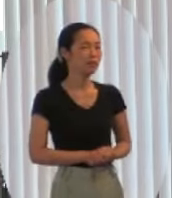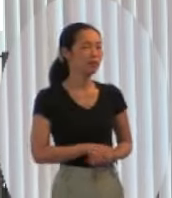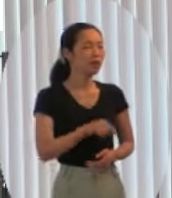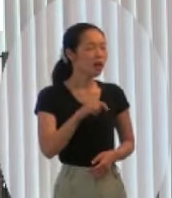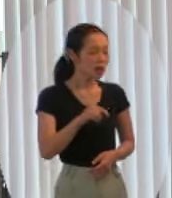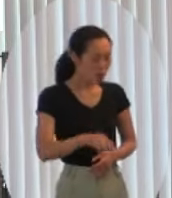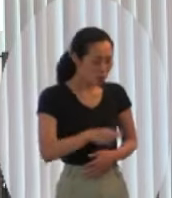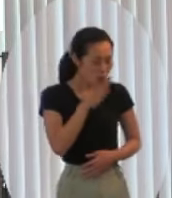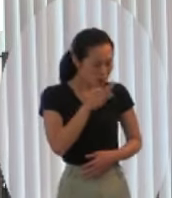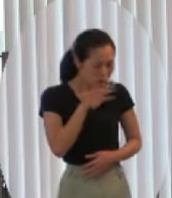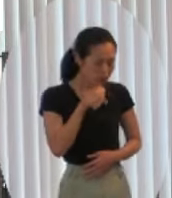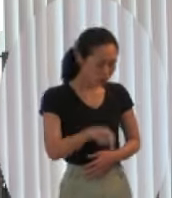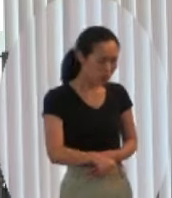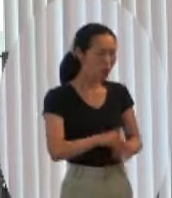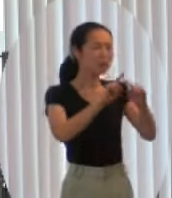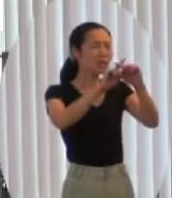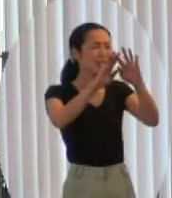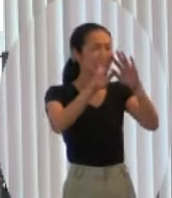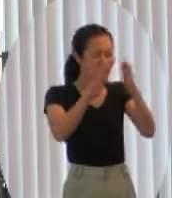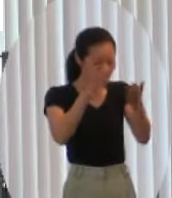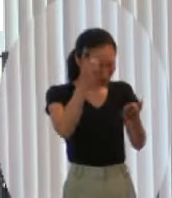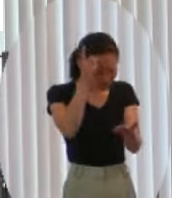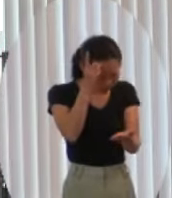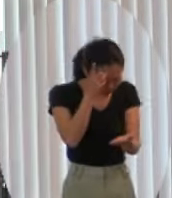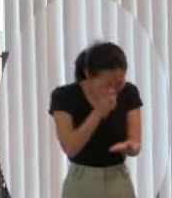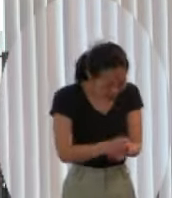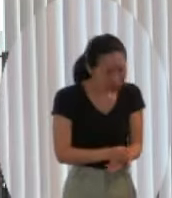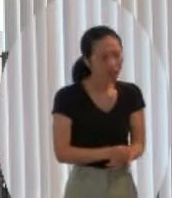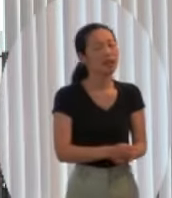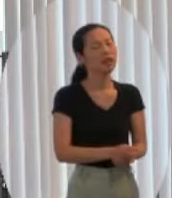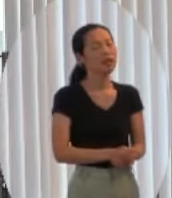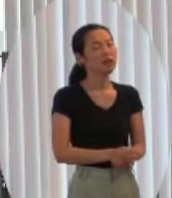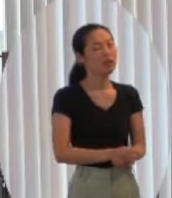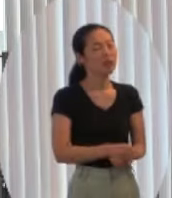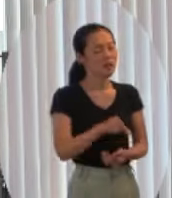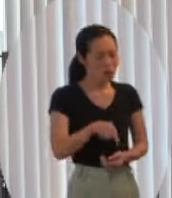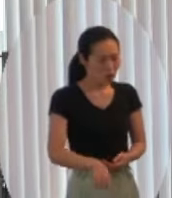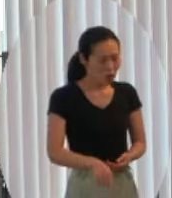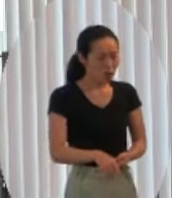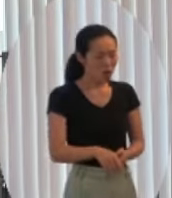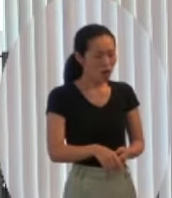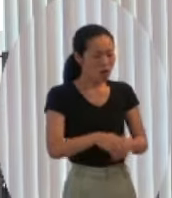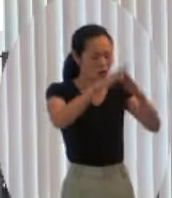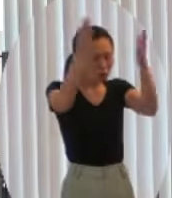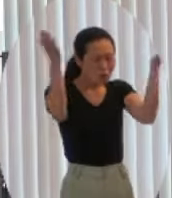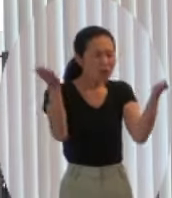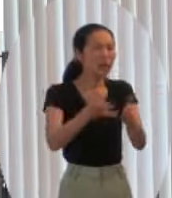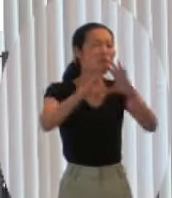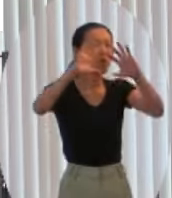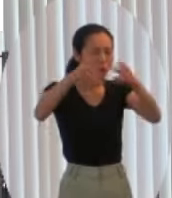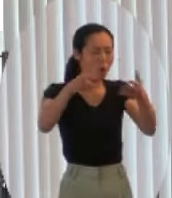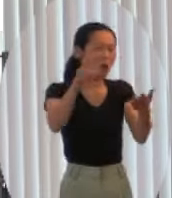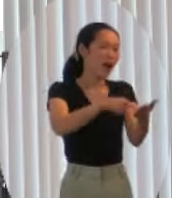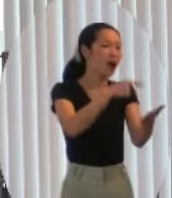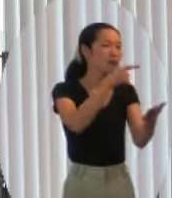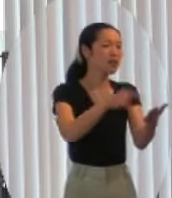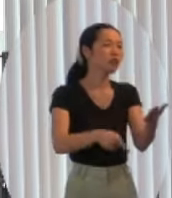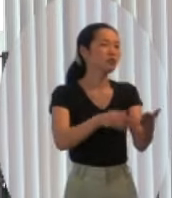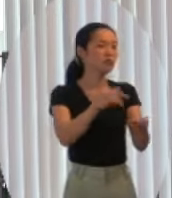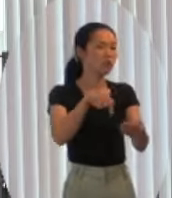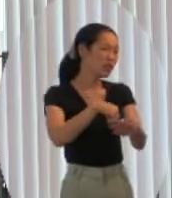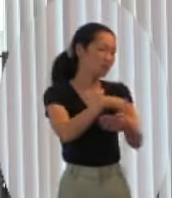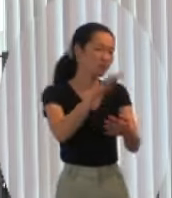ですね。でもそこに非常に重要なこの許し合うことのできる